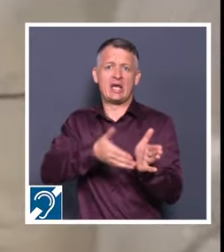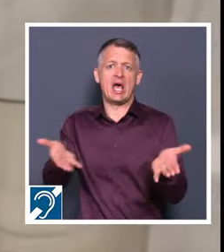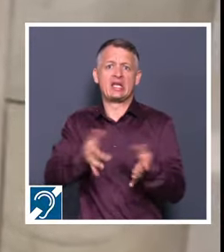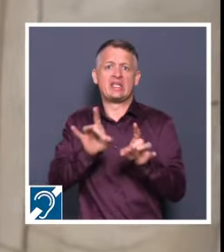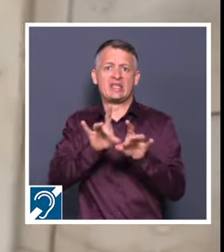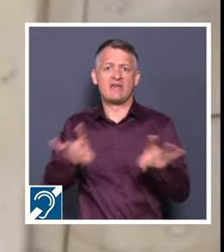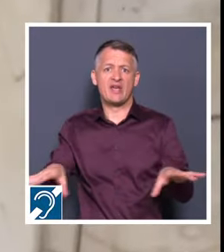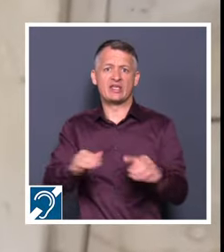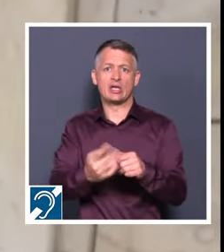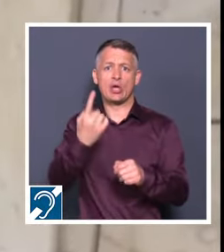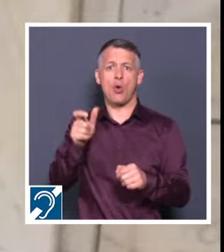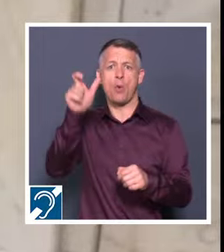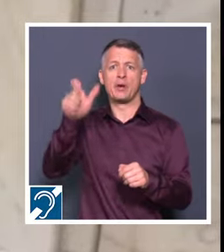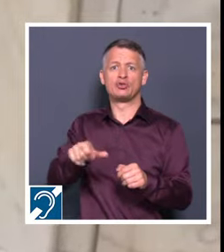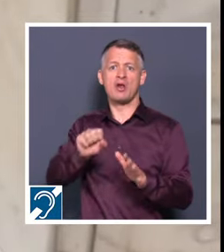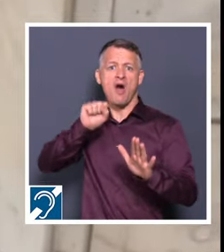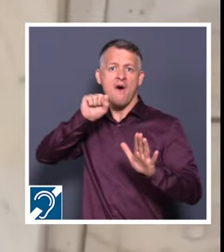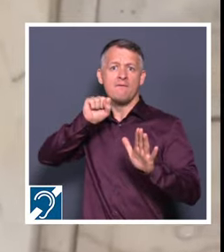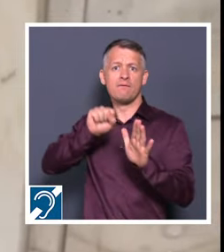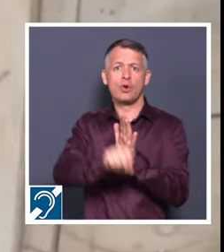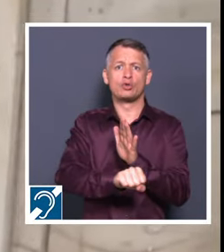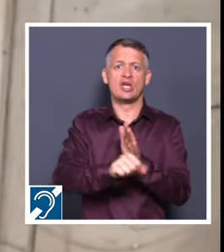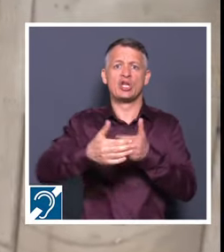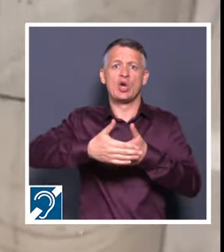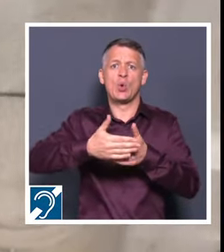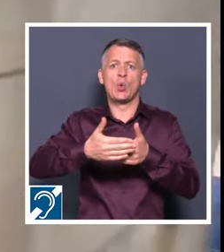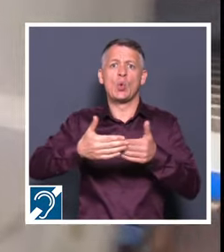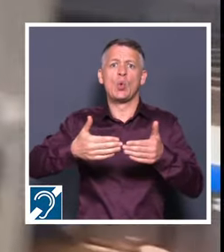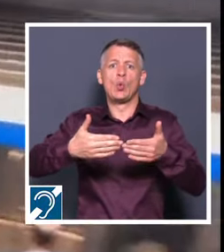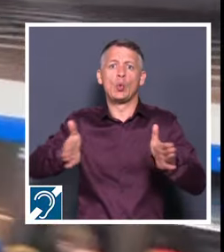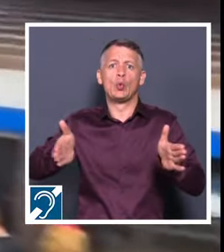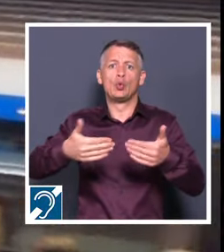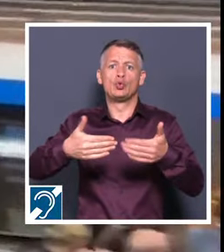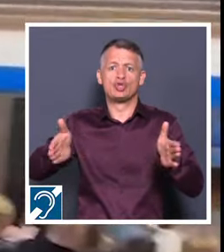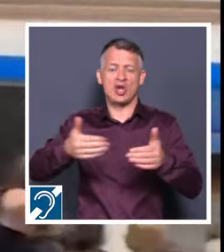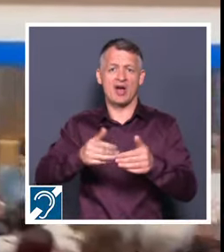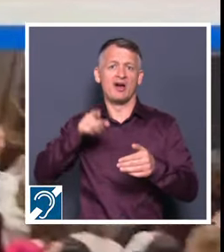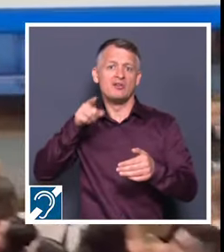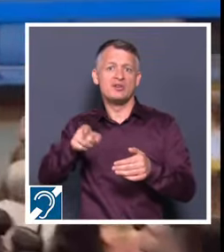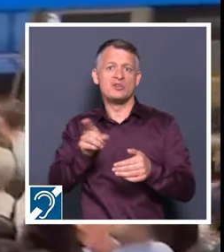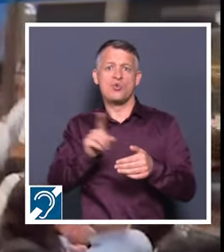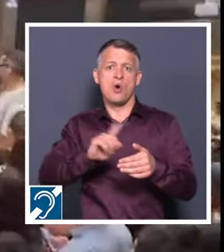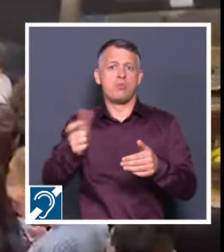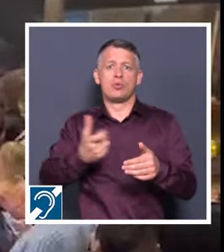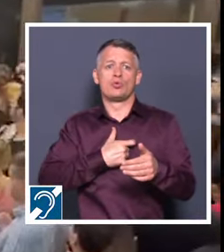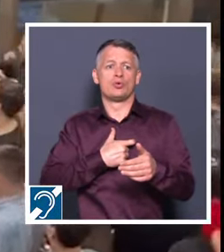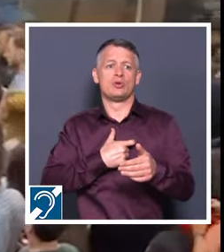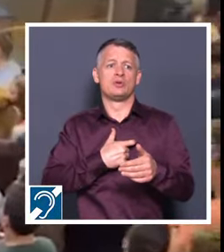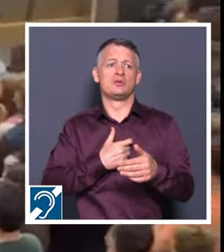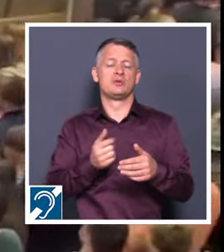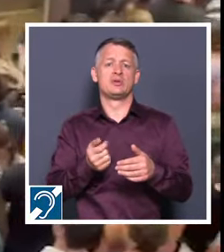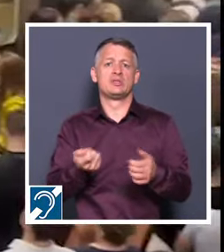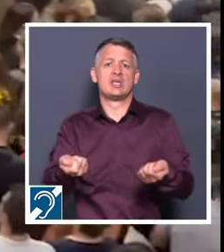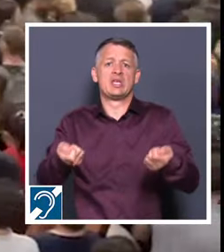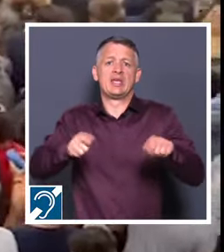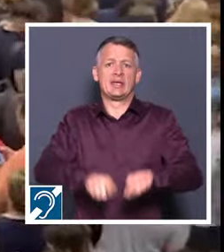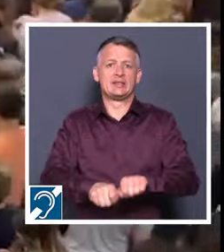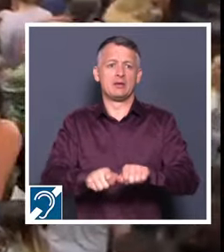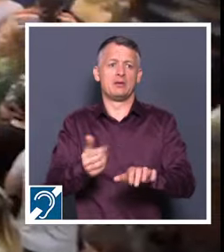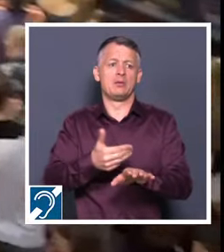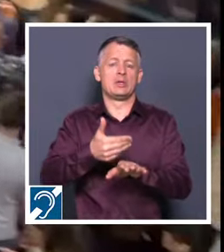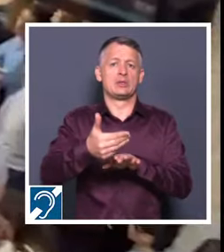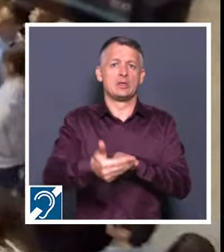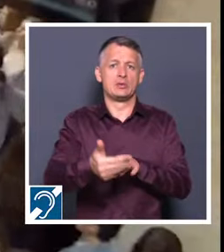defectat. O persoană a forțat ușile acelui tren și aceasta nu a mai putut fi închisă.